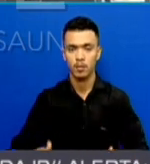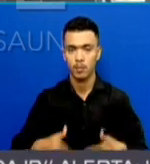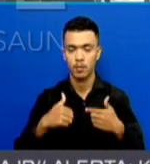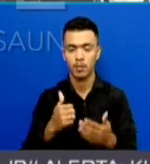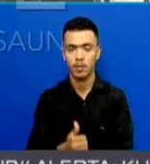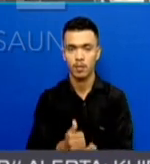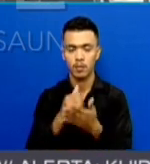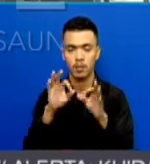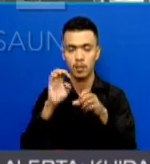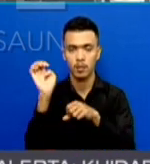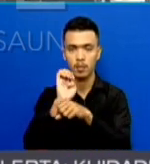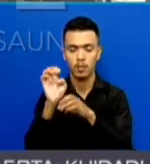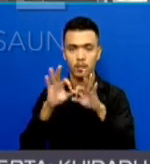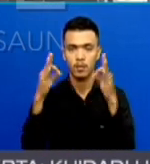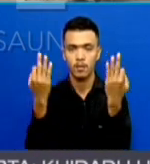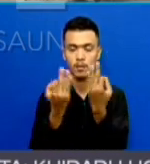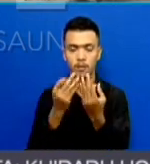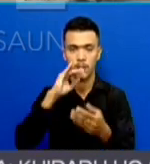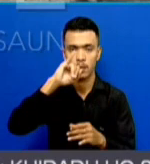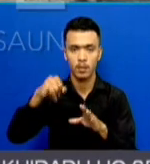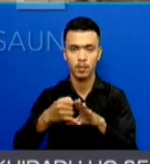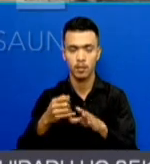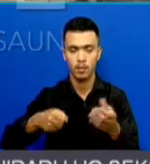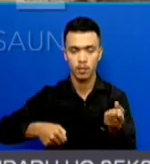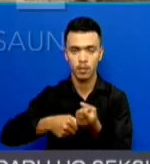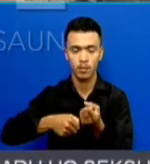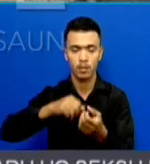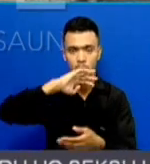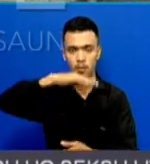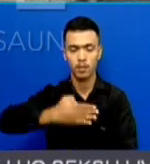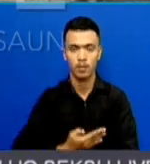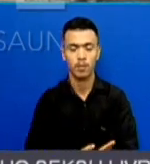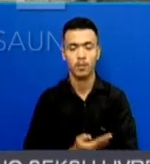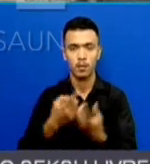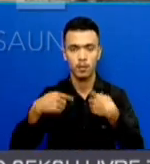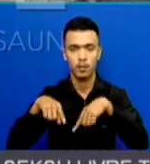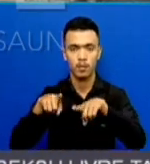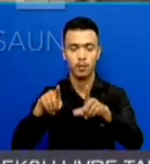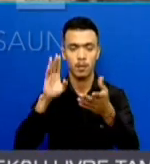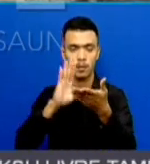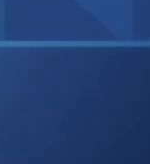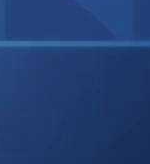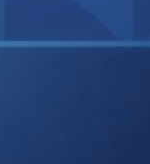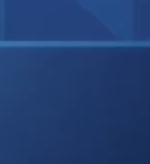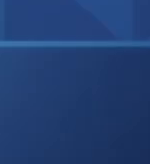necesidade di familia nien, inclui suporta oan ba escola. Aliança Nunes, Lídia Martins,